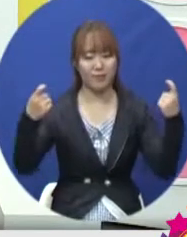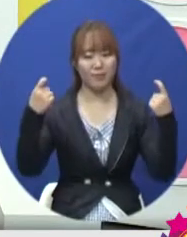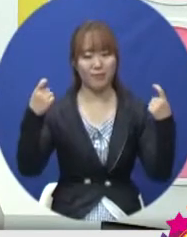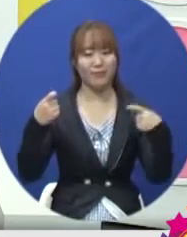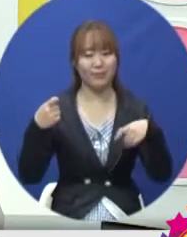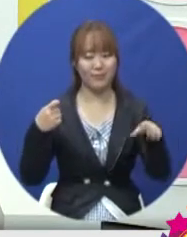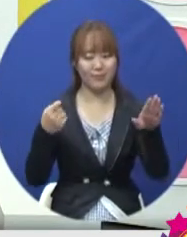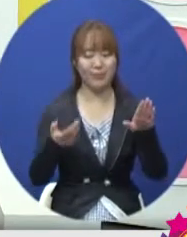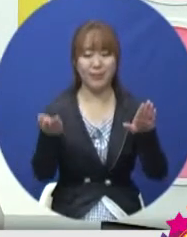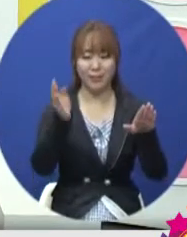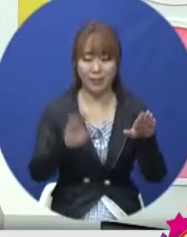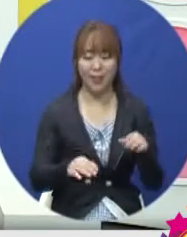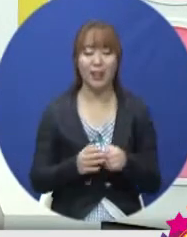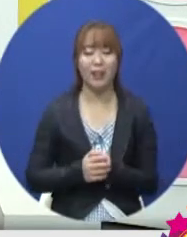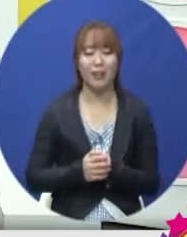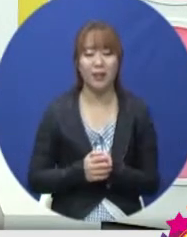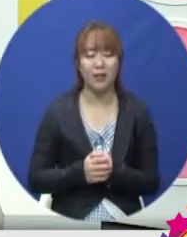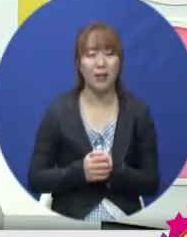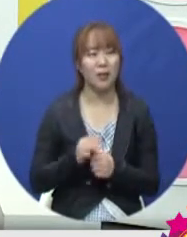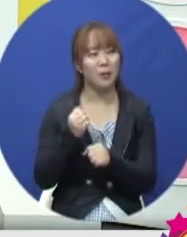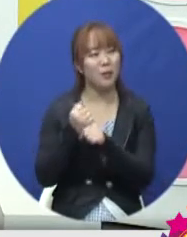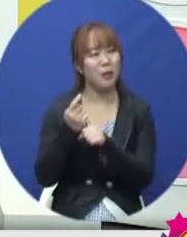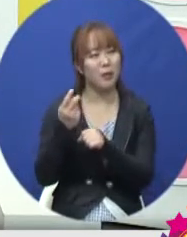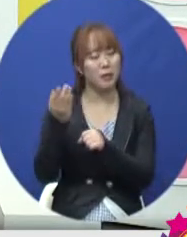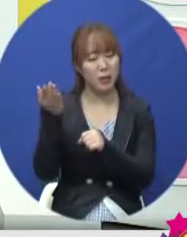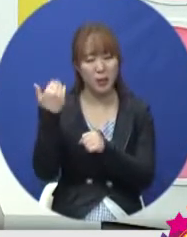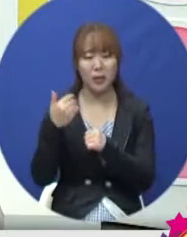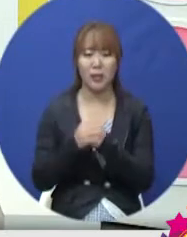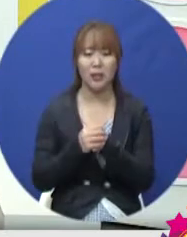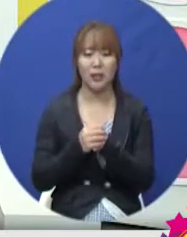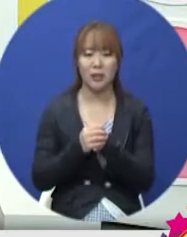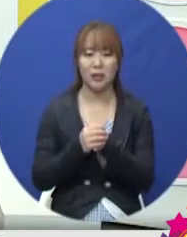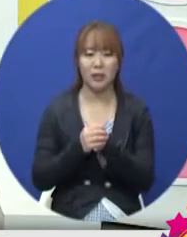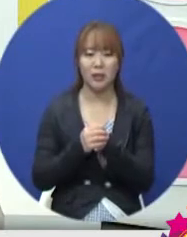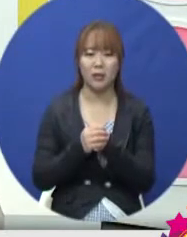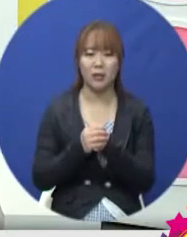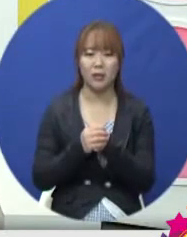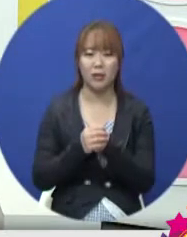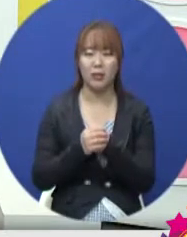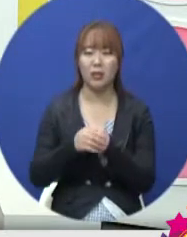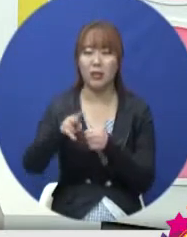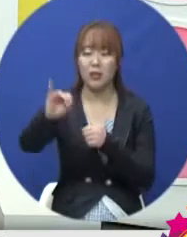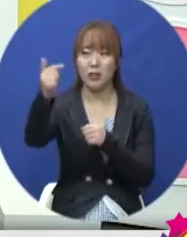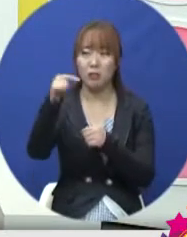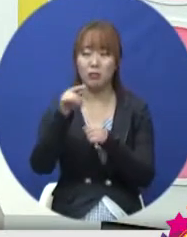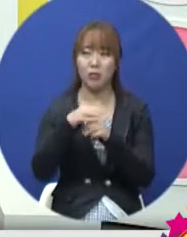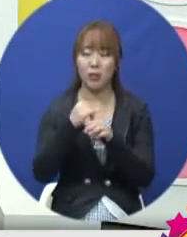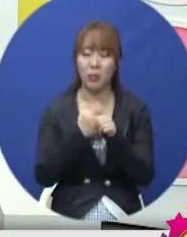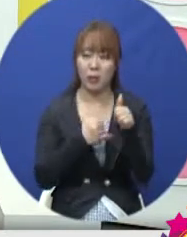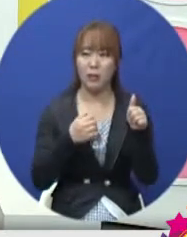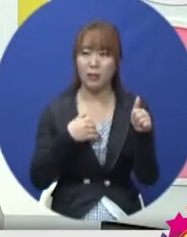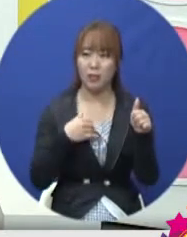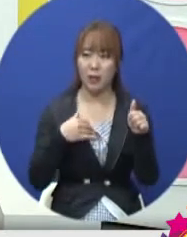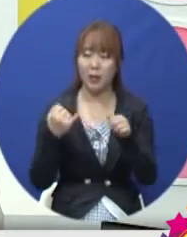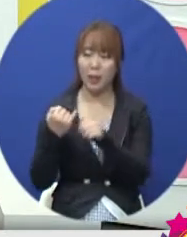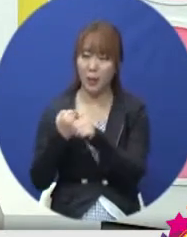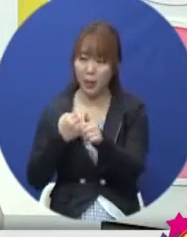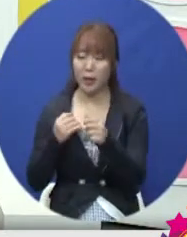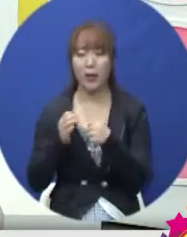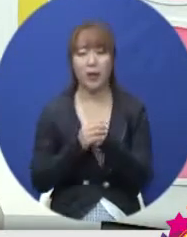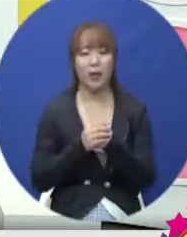네. 그런데 한 몇 년 전에는 저 신우 남편이랑 제 남편이랑